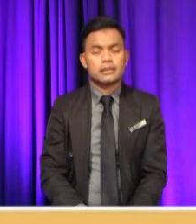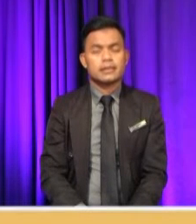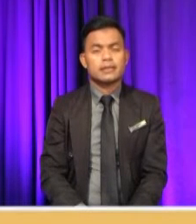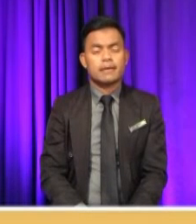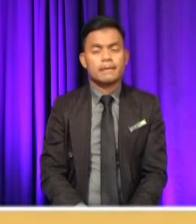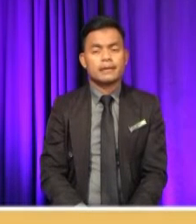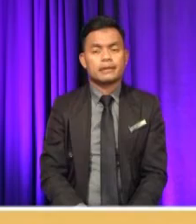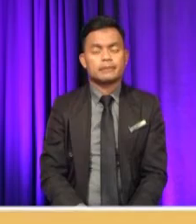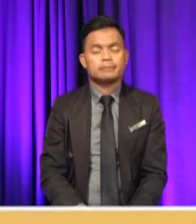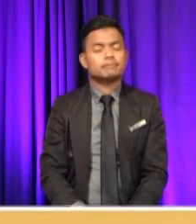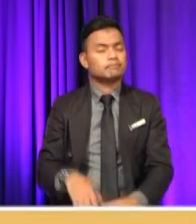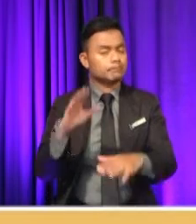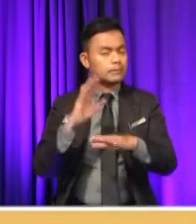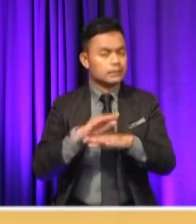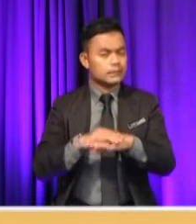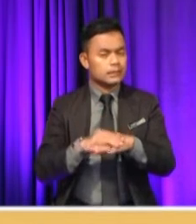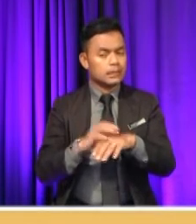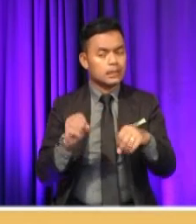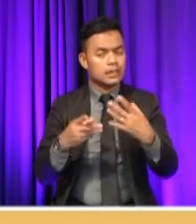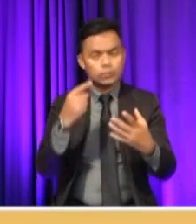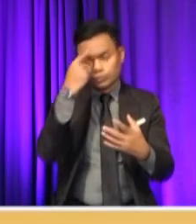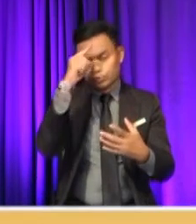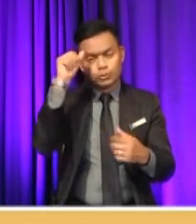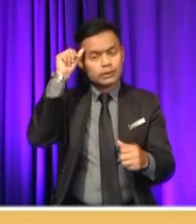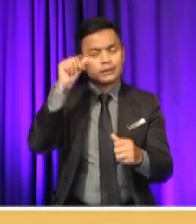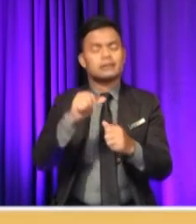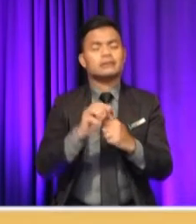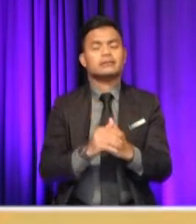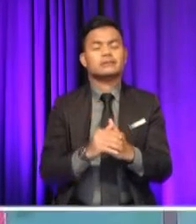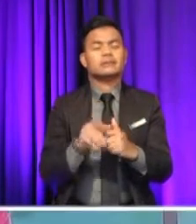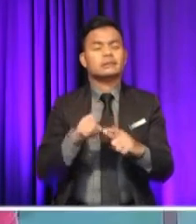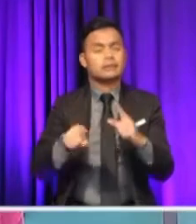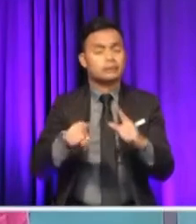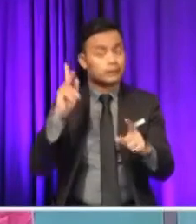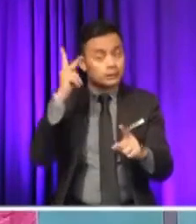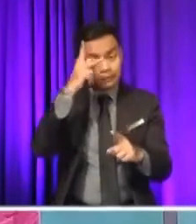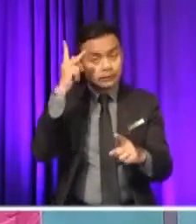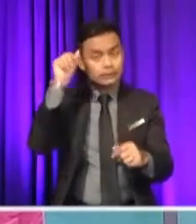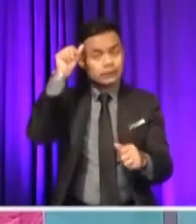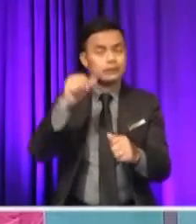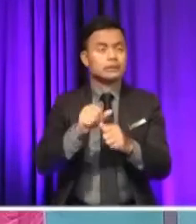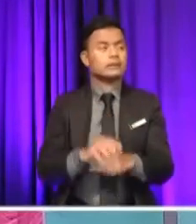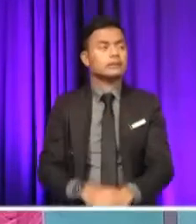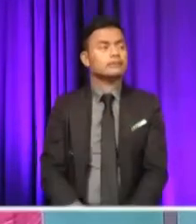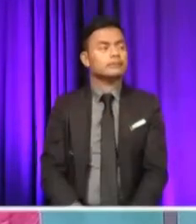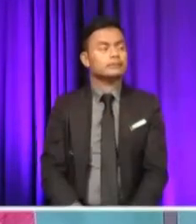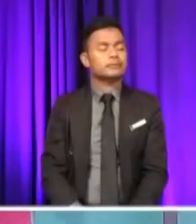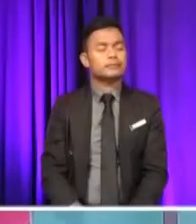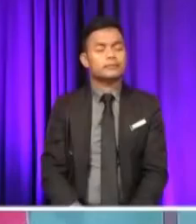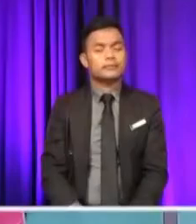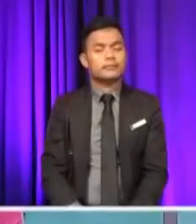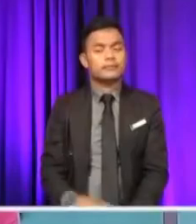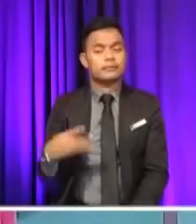penyenyap. Banyak ni. Macam mana nak ingat ni? Okey. Tapi kena ingatlah. Okey. Okey, kita tengok ni